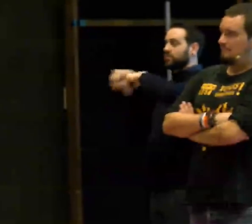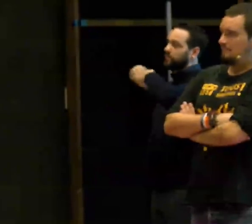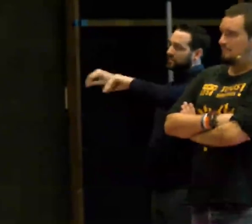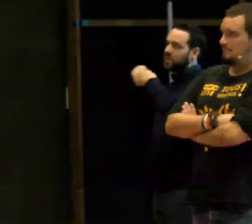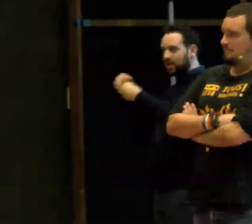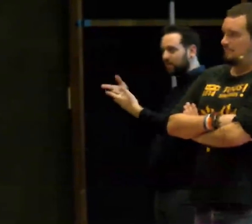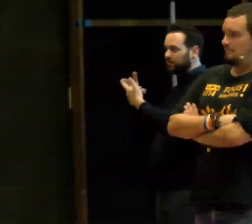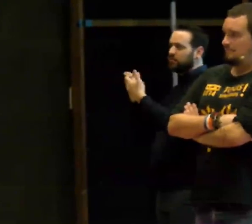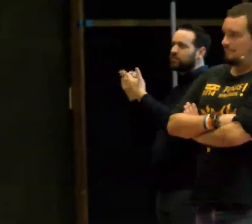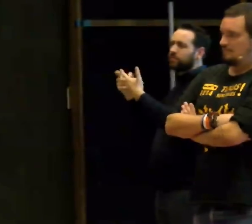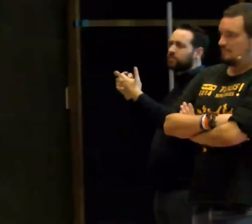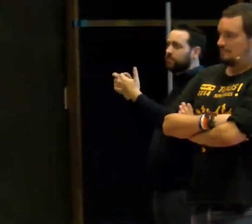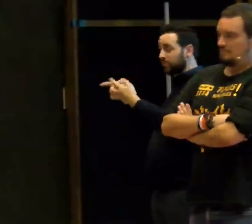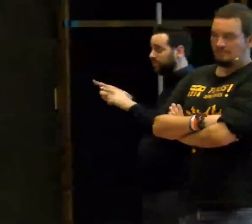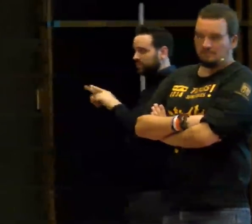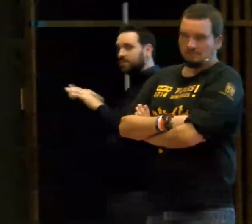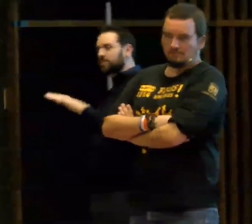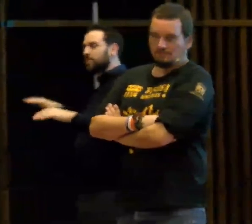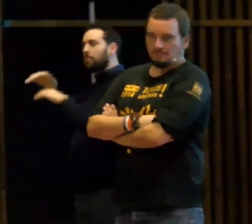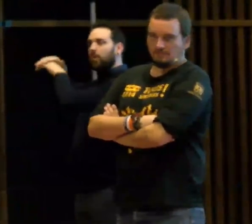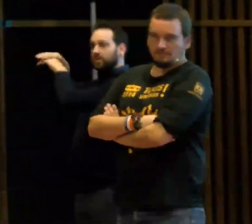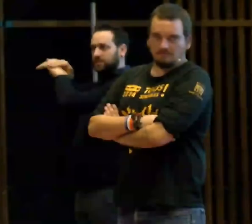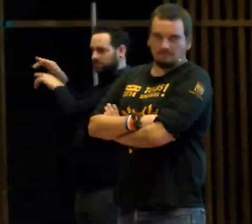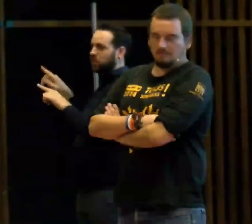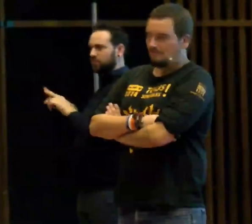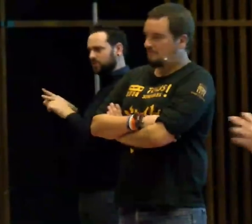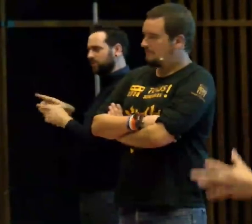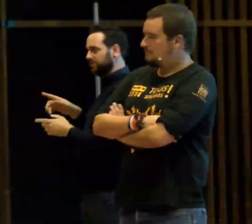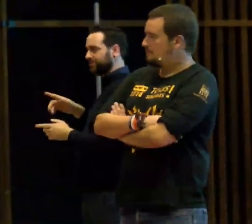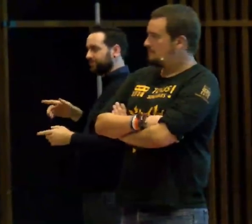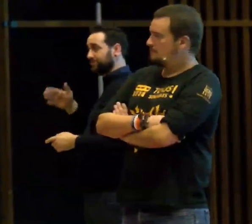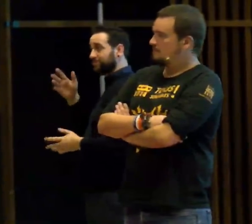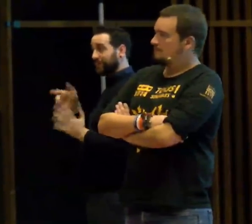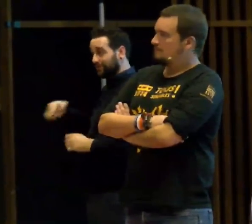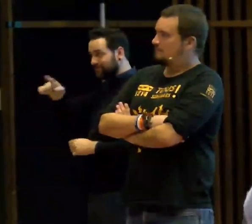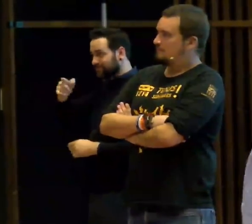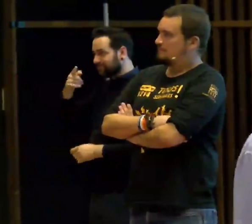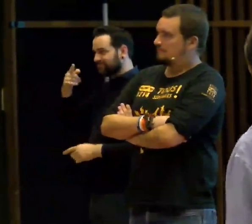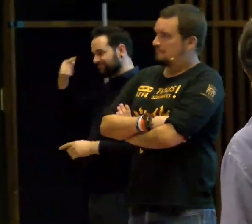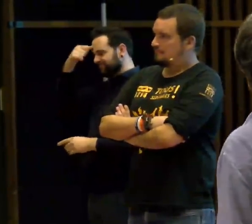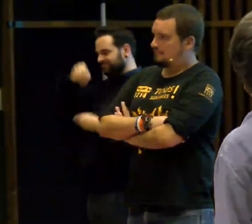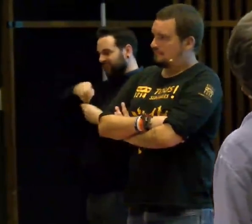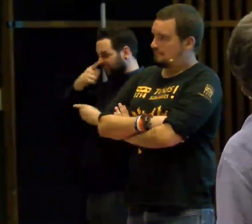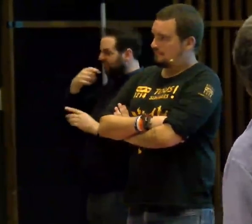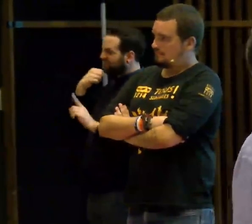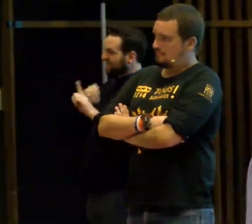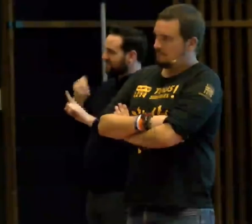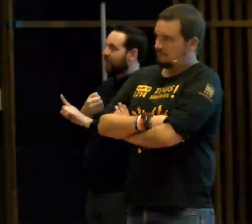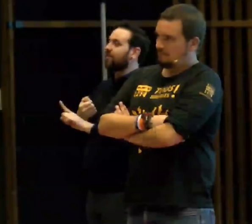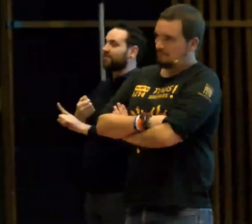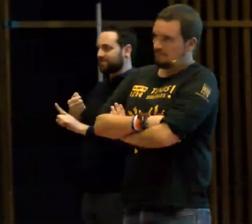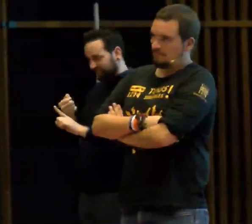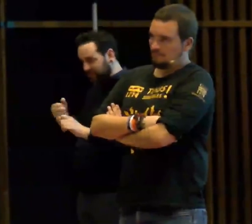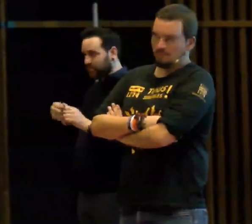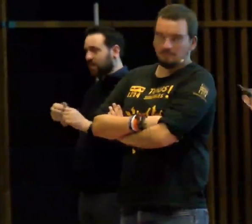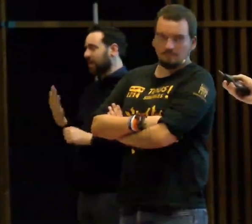un tas d'acteurs, ça peut s'adresser aussi aux politiques. Si vous avez l'âme militante, on vient de lancer aussi les actions express pour les